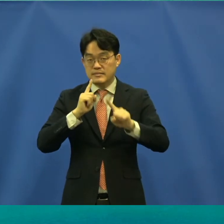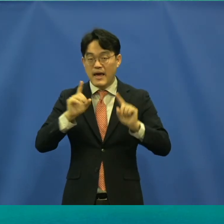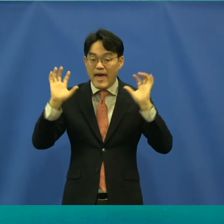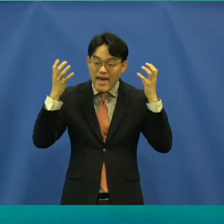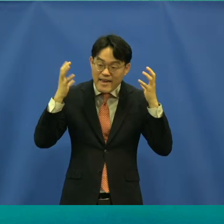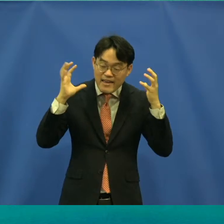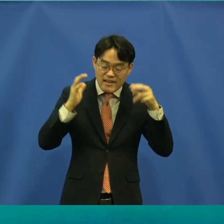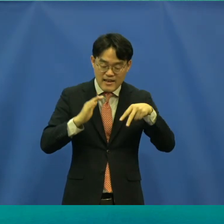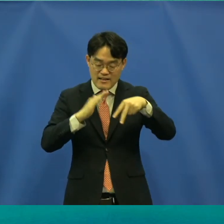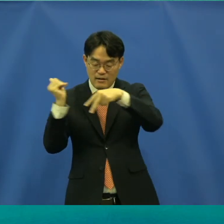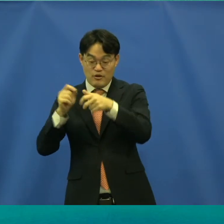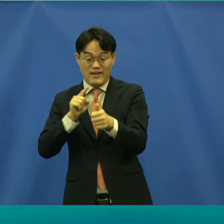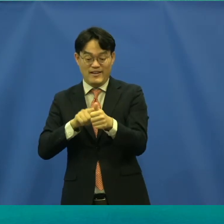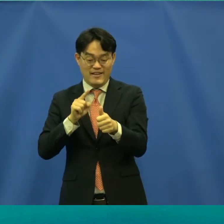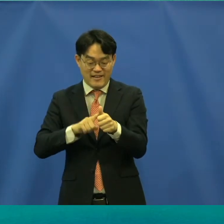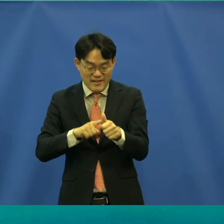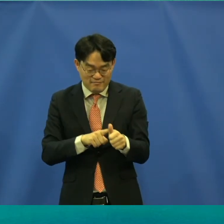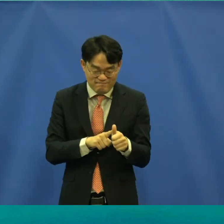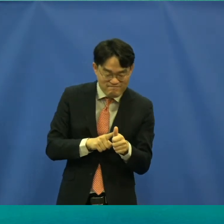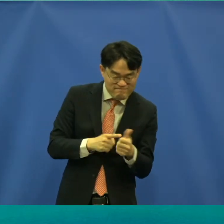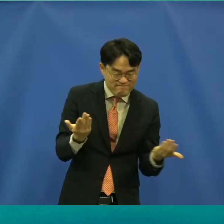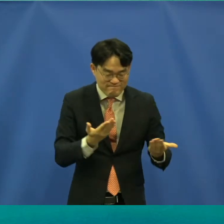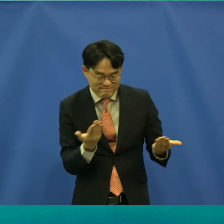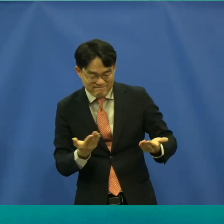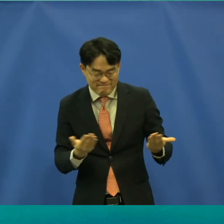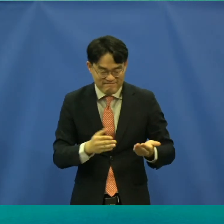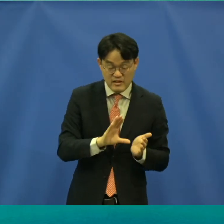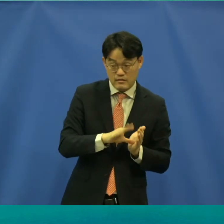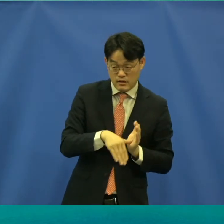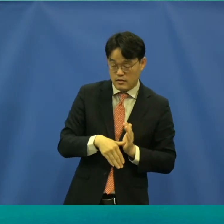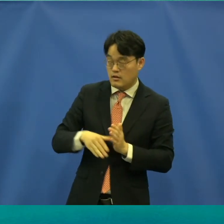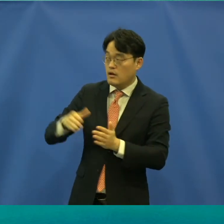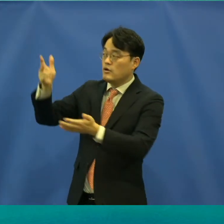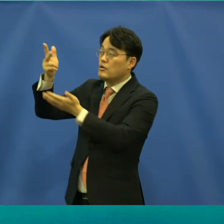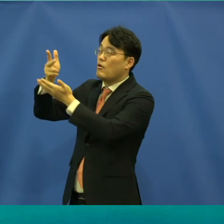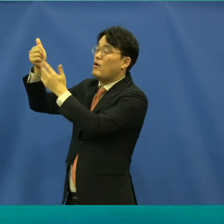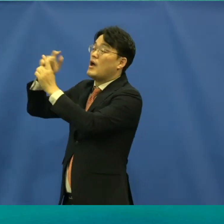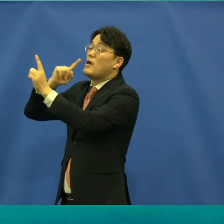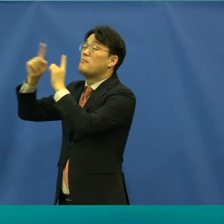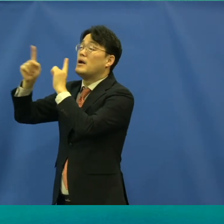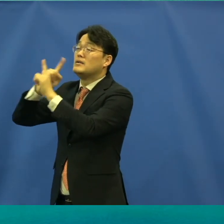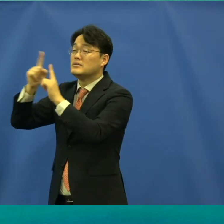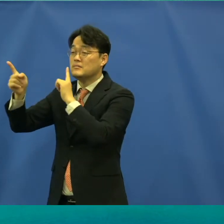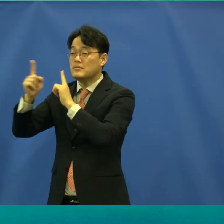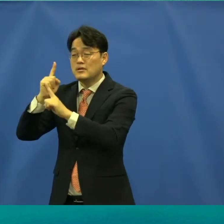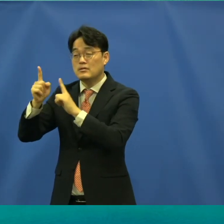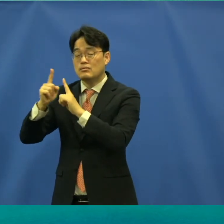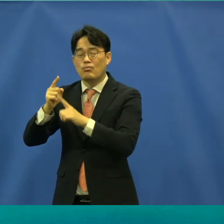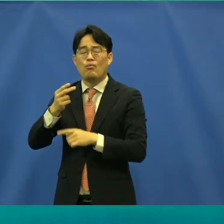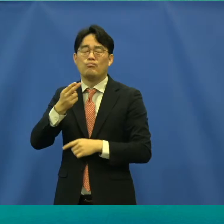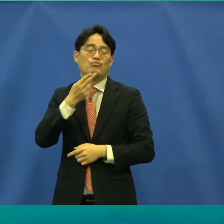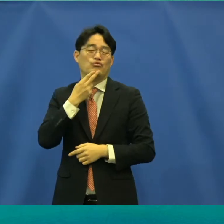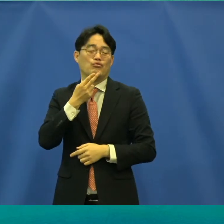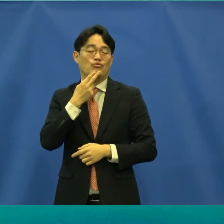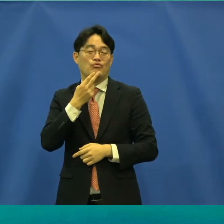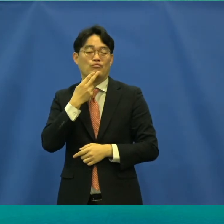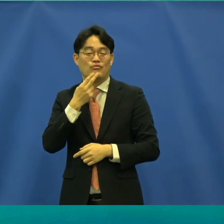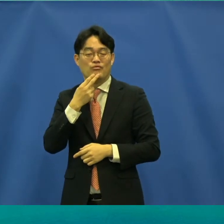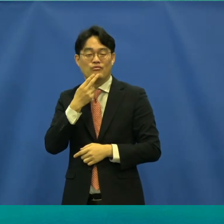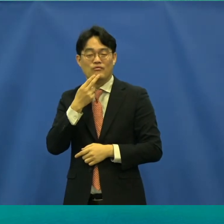때에는 여호와의 말씀이 희귀하여 이상이 흔히 보이지 않았더라.